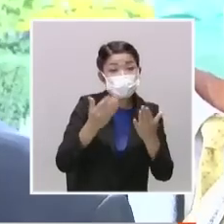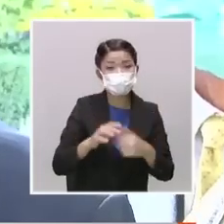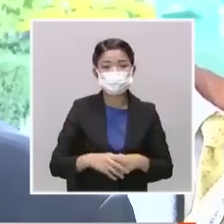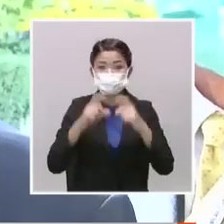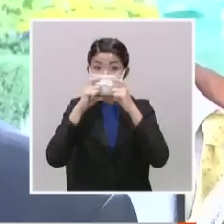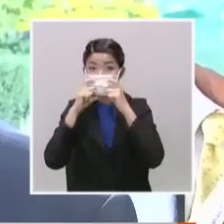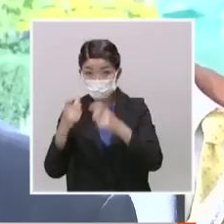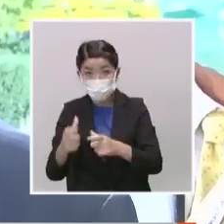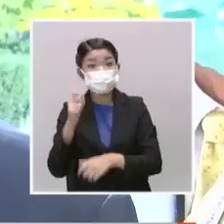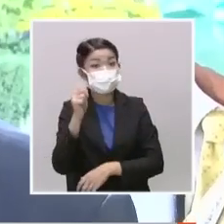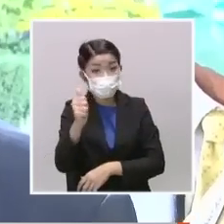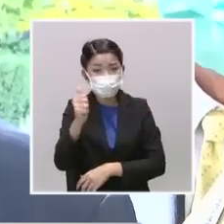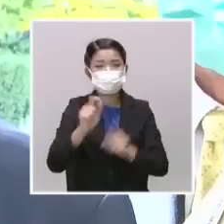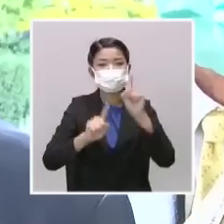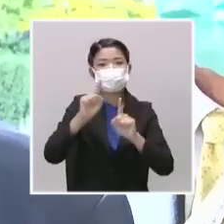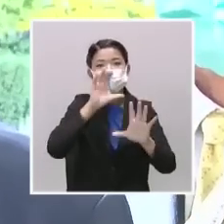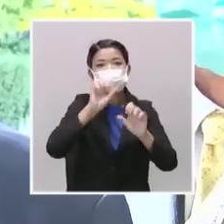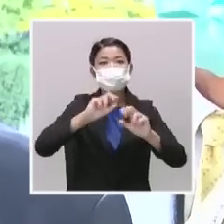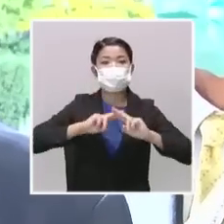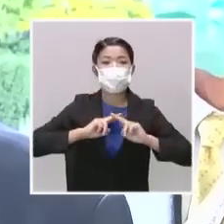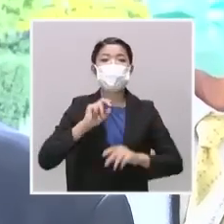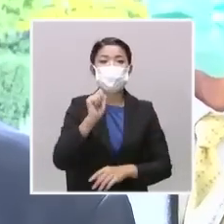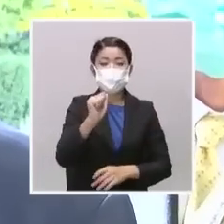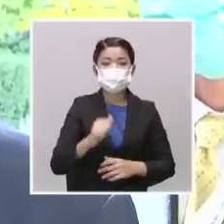านการณ์ไหนที่จะถอดได